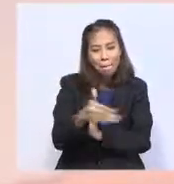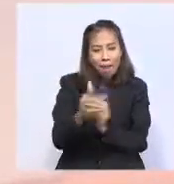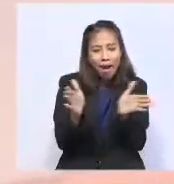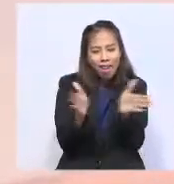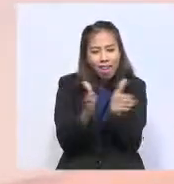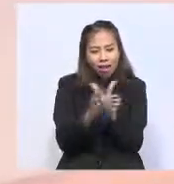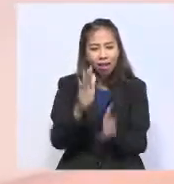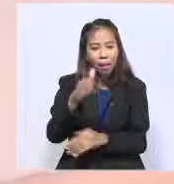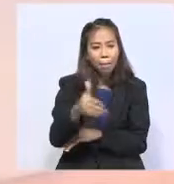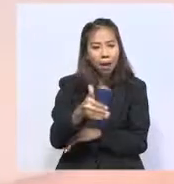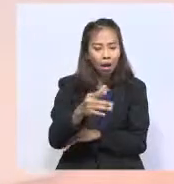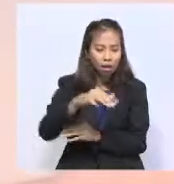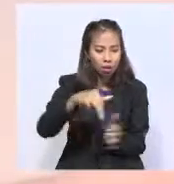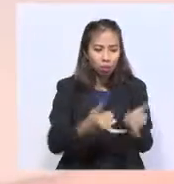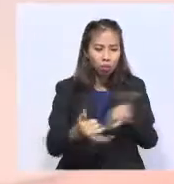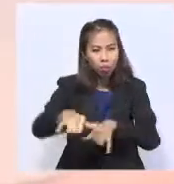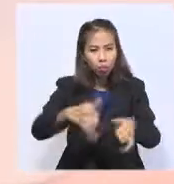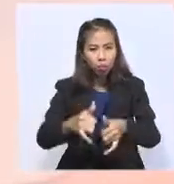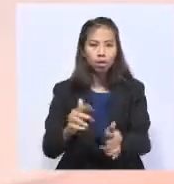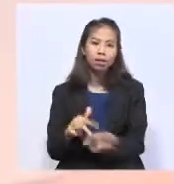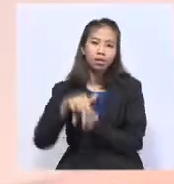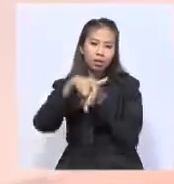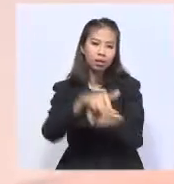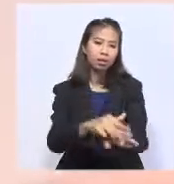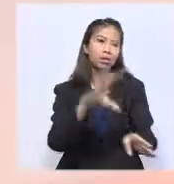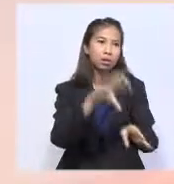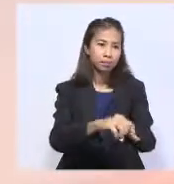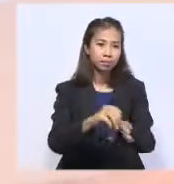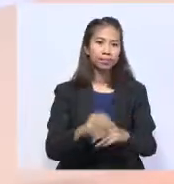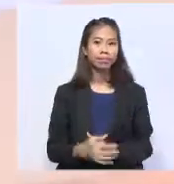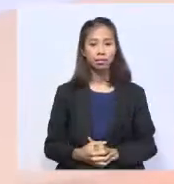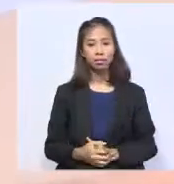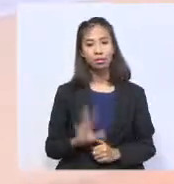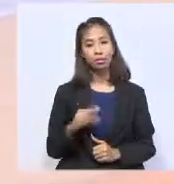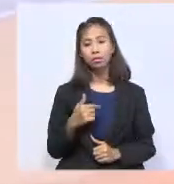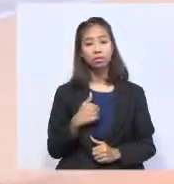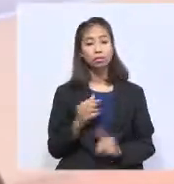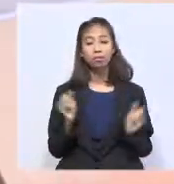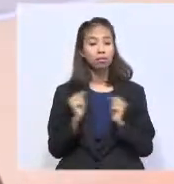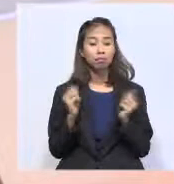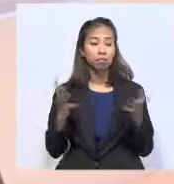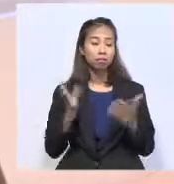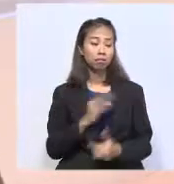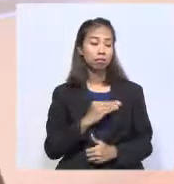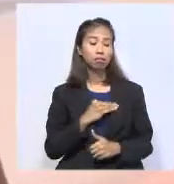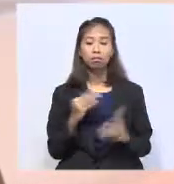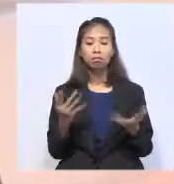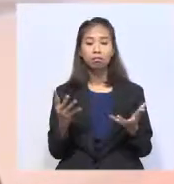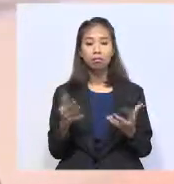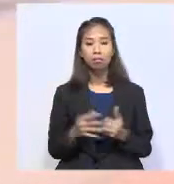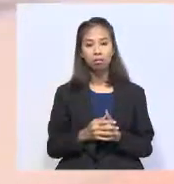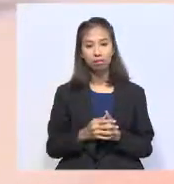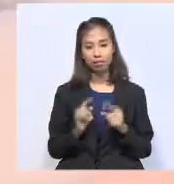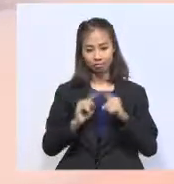วกปลาเล็กมันจะมาเยอะบางทีมันอุดมสมบูรณ์ก็จะมากินตรงนี้ เม ื ่อกี้เห็นพี่ลงเล่นน้ำอยู่ไม่กลัว ครับไม่กลัวครับปกติแล้ว